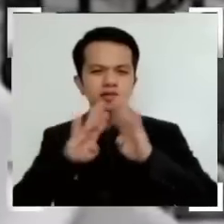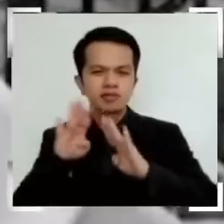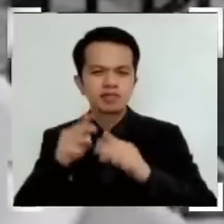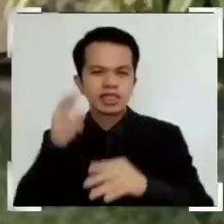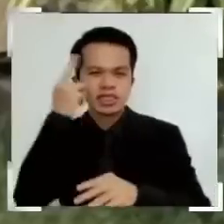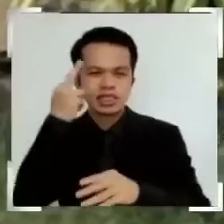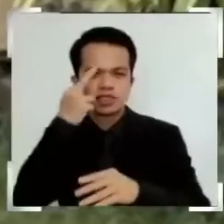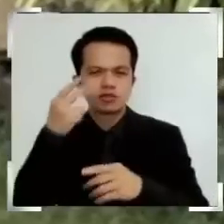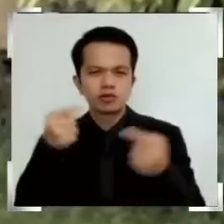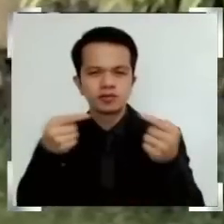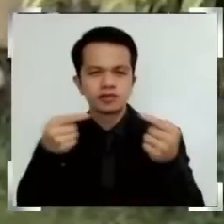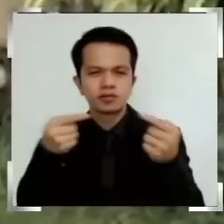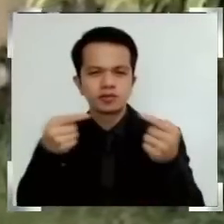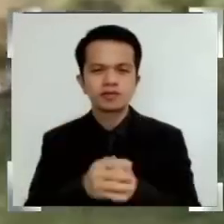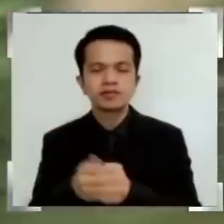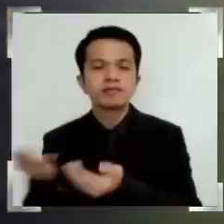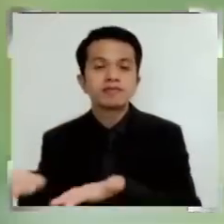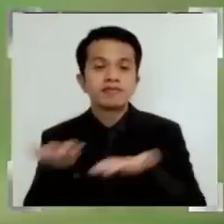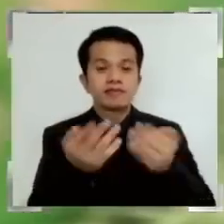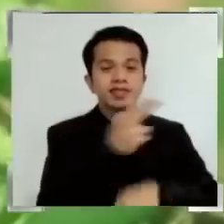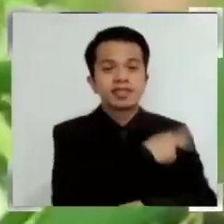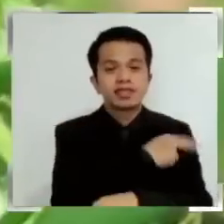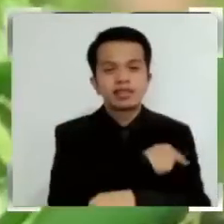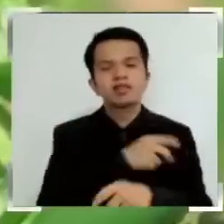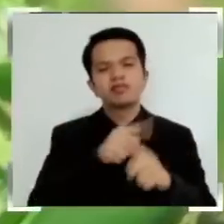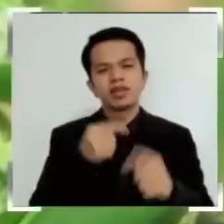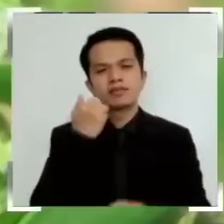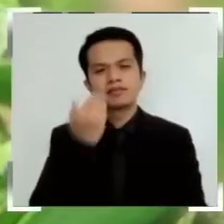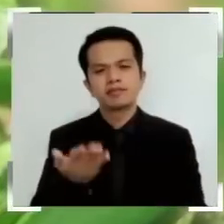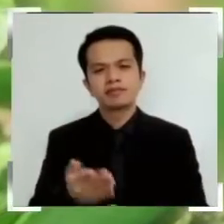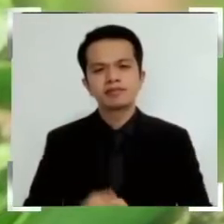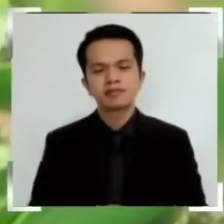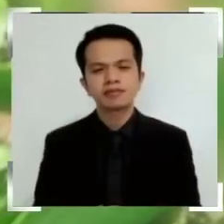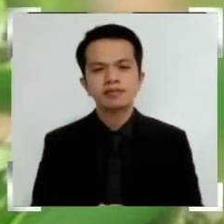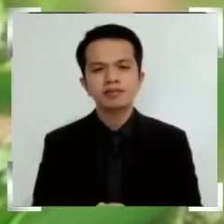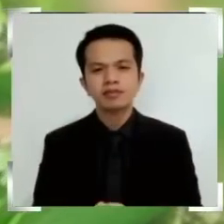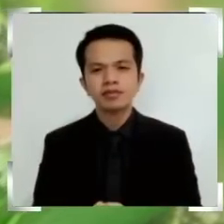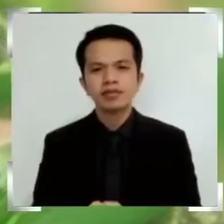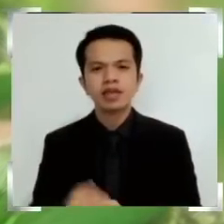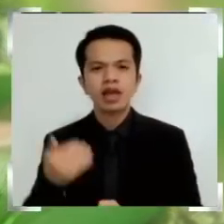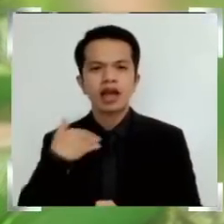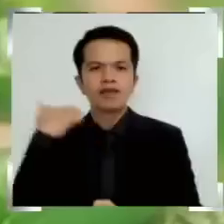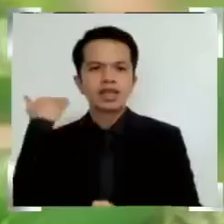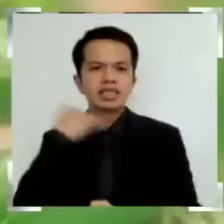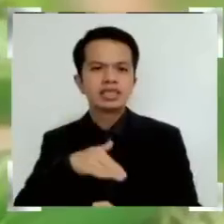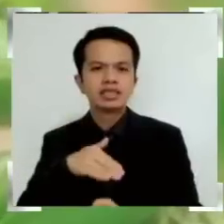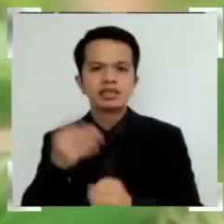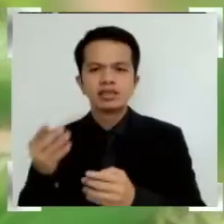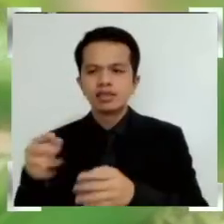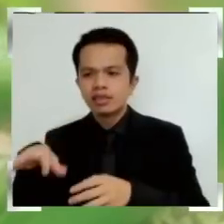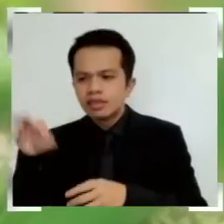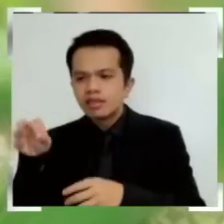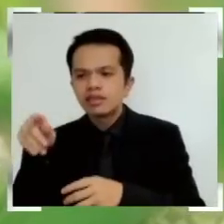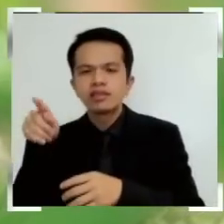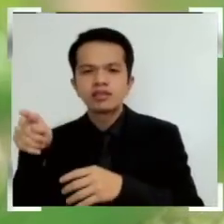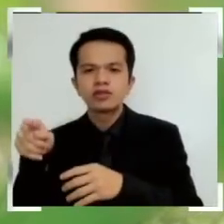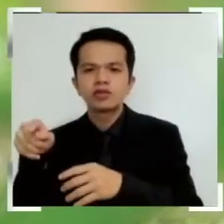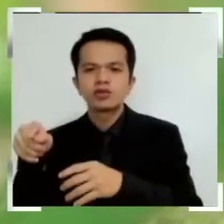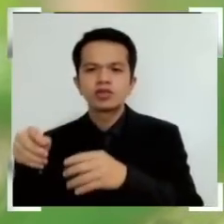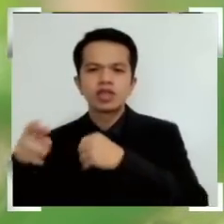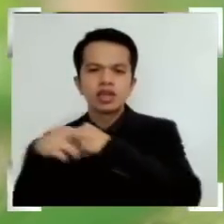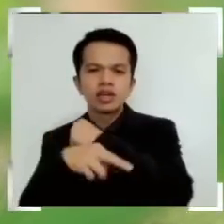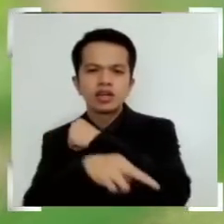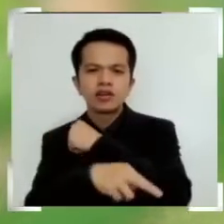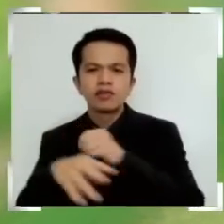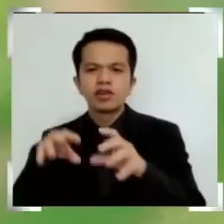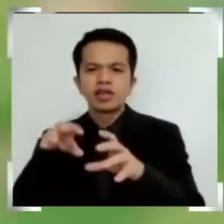mag-asawa sa ospital pero namatay rin kalaunan. Isang pugot na bangkay naman ang natagpuan sa madamong bahagi ng tabing ilog sa Angeles City,